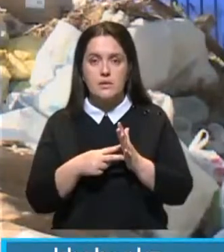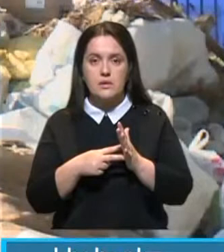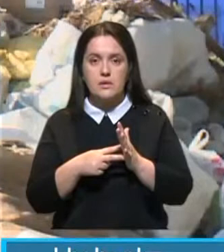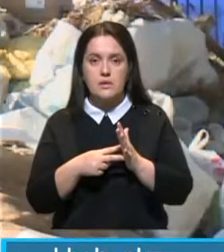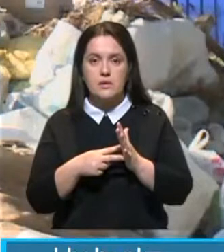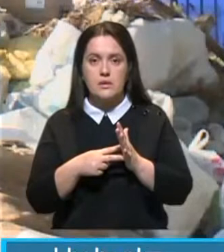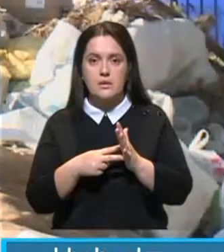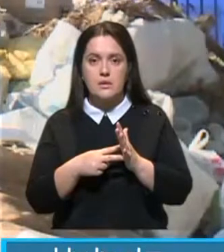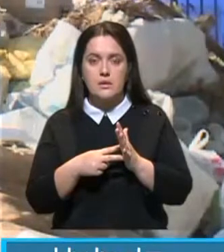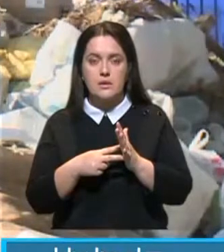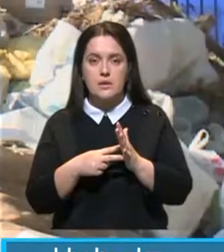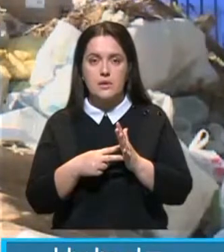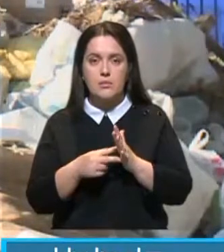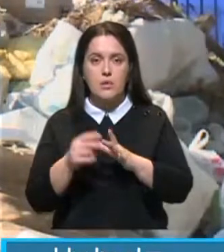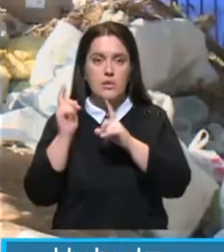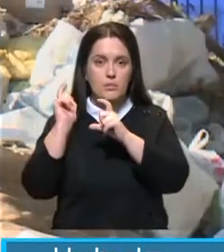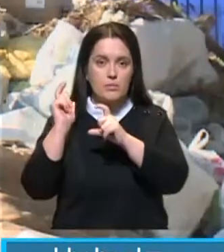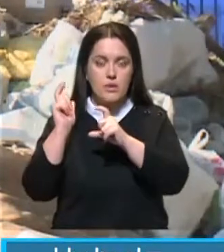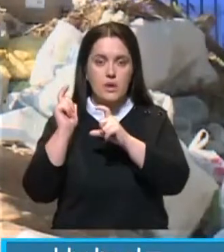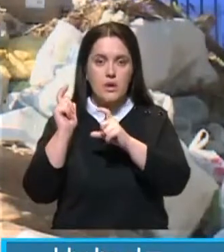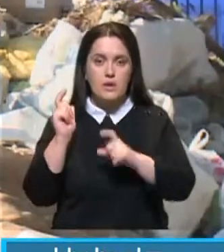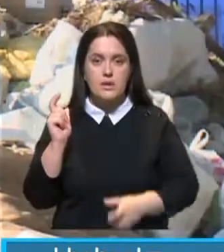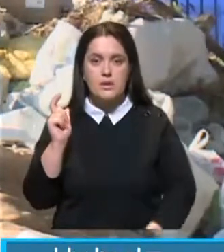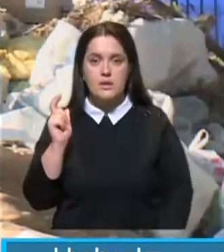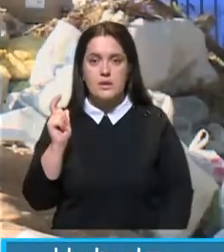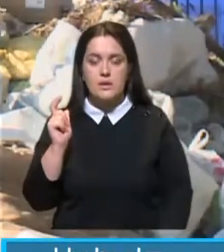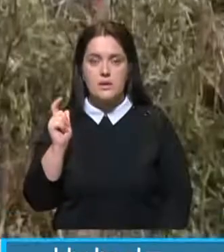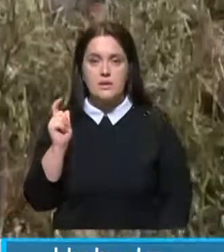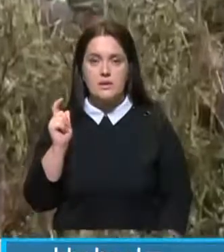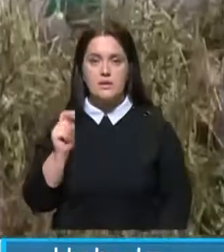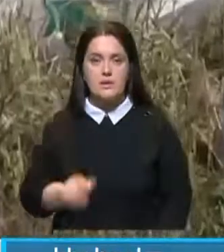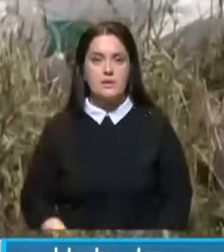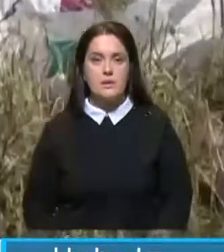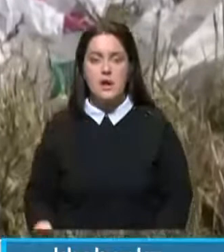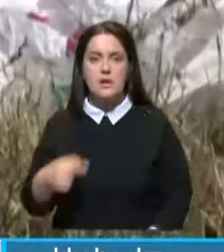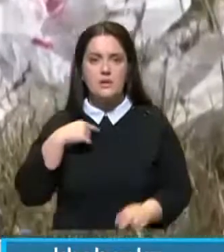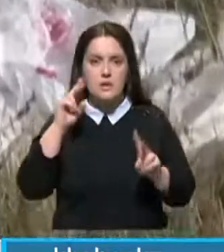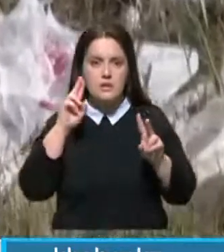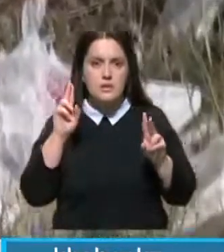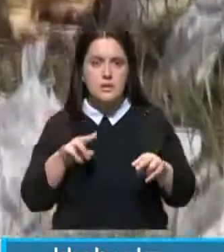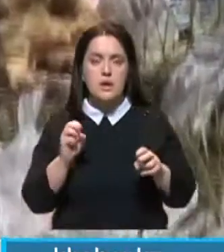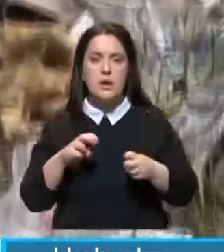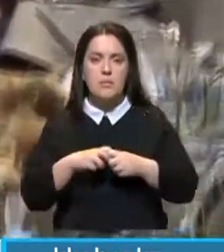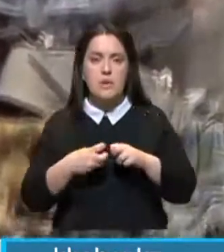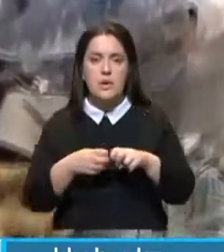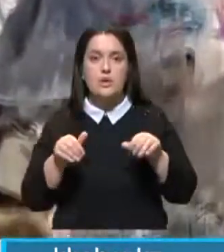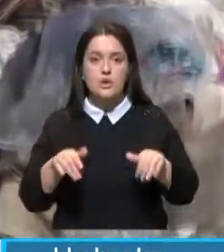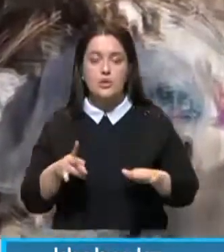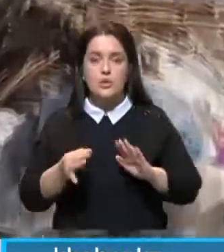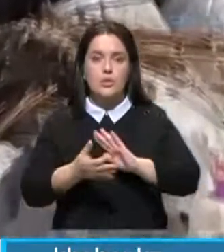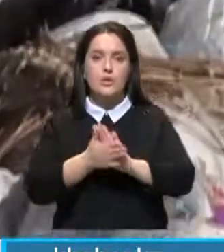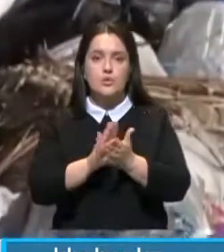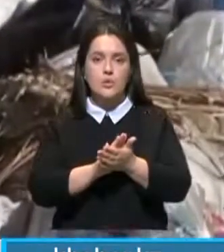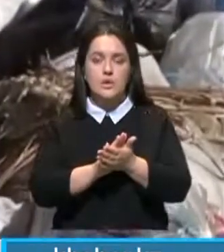кое-как возим контейнера благоустроенные. Не то что помогать бесплатно. Я не знаю, как эту проблему решать, но ситуация сложилась из-за